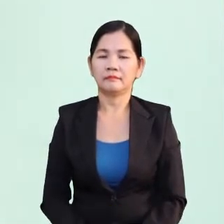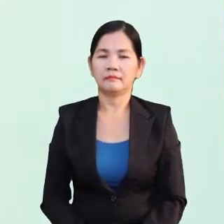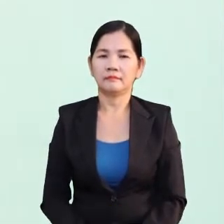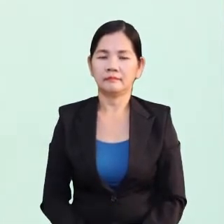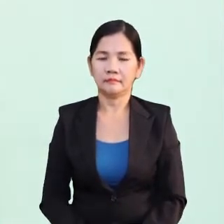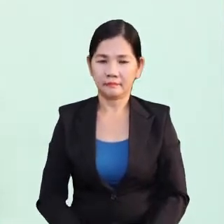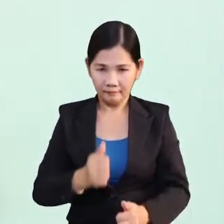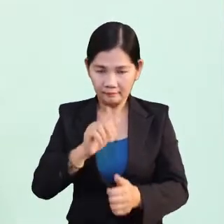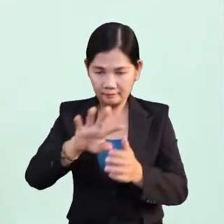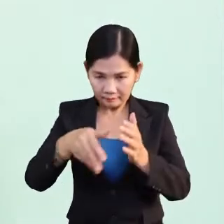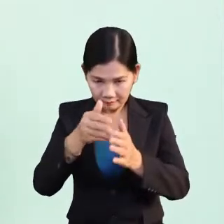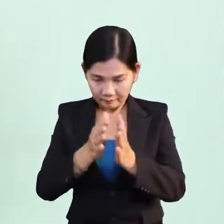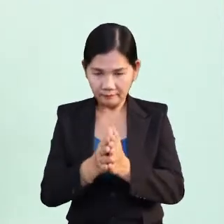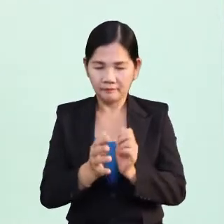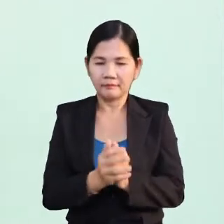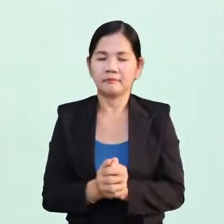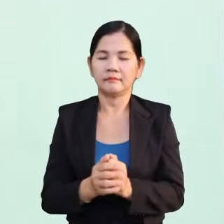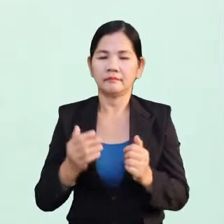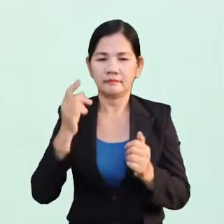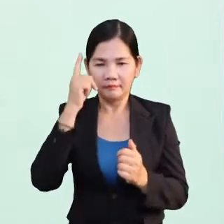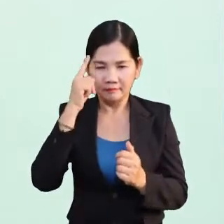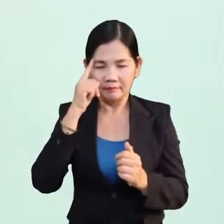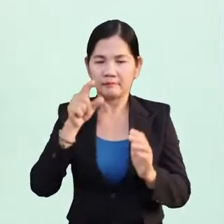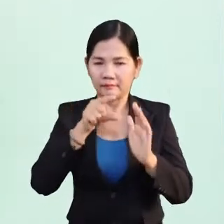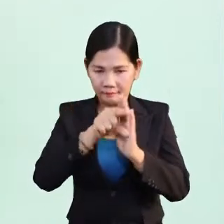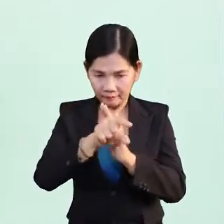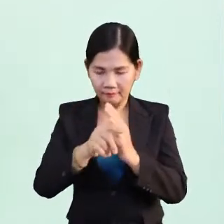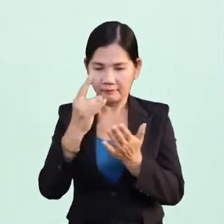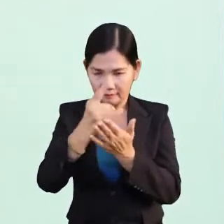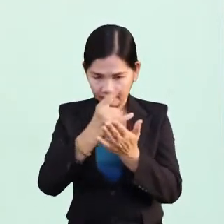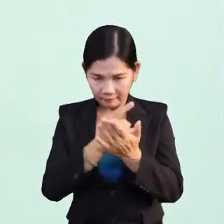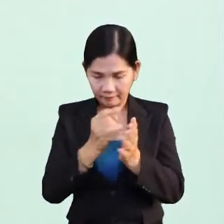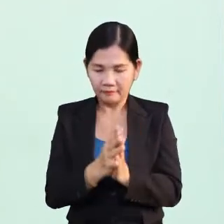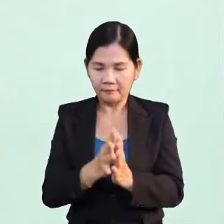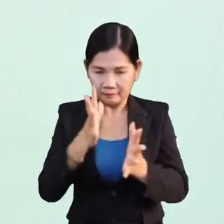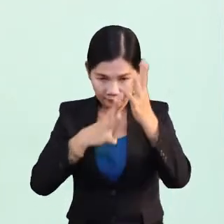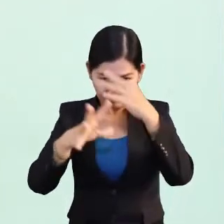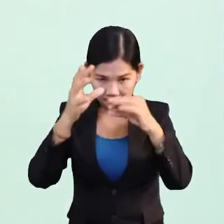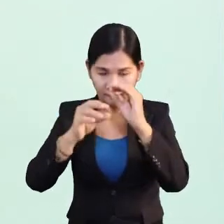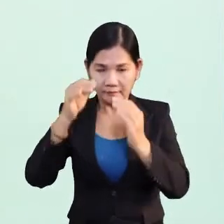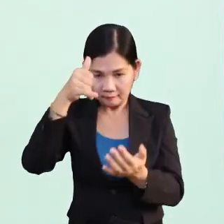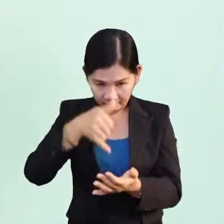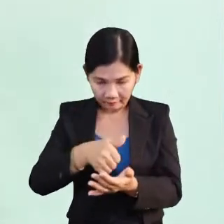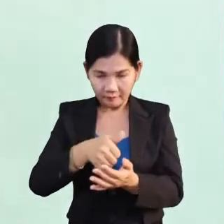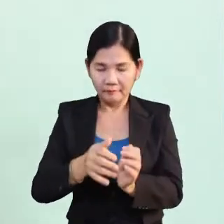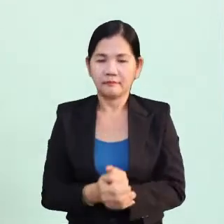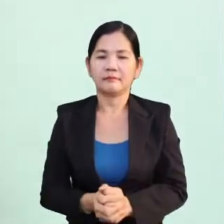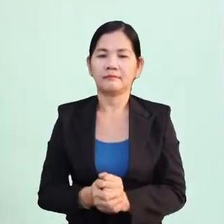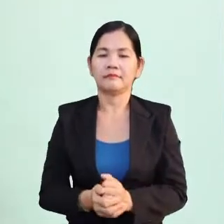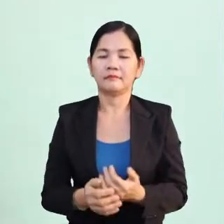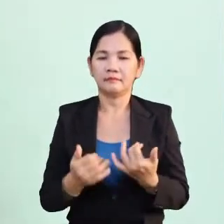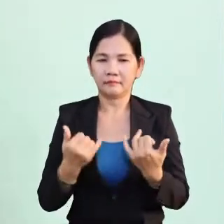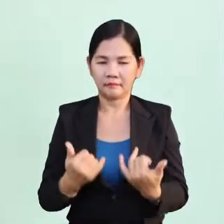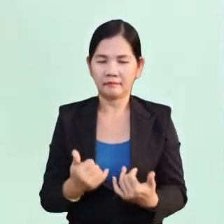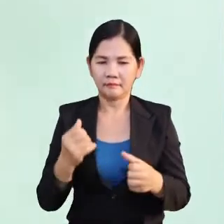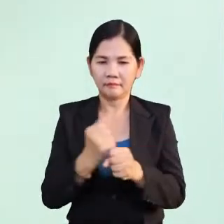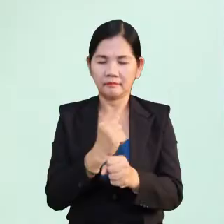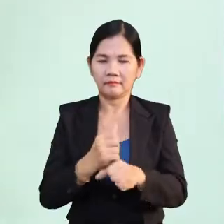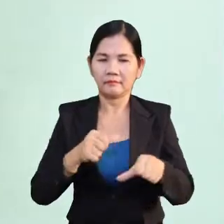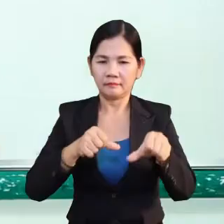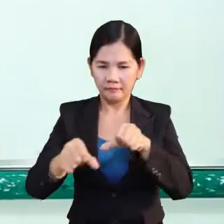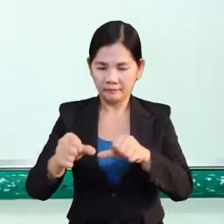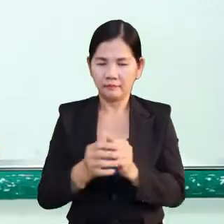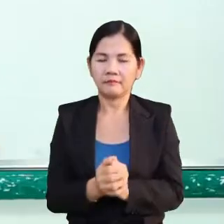ចាអរគុណកូនកូនអញ្ចឹងយើងបានដឹងពីចំណងជើងមេរៀនដែលយើងត្រូវរៀនក្នុងថ្ងៃនេះហើយចាអញ្ចឹងបន្តទៀតនេះតើ